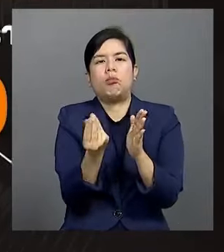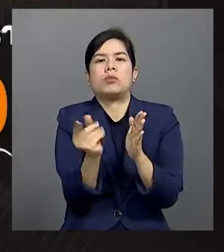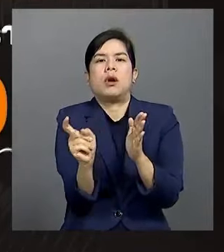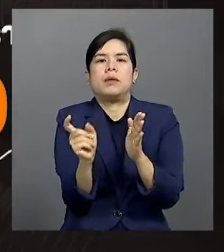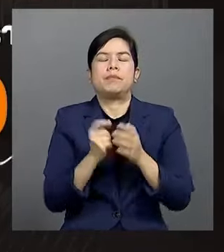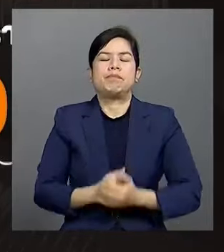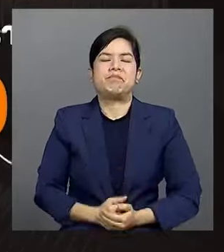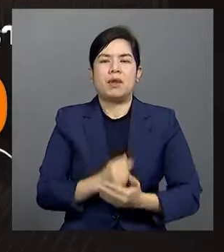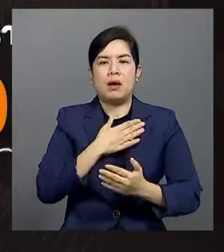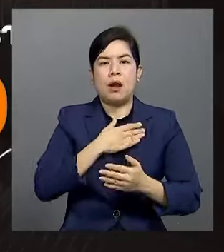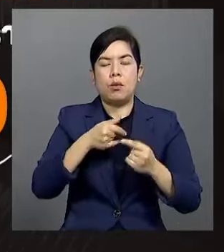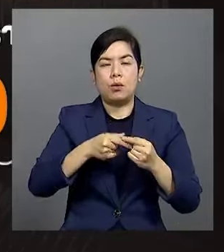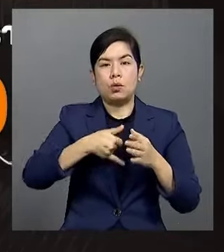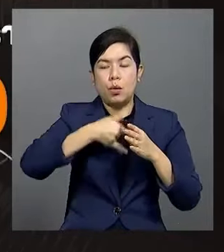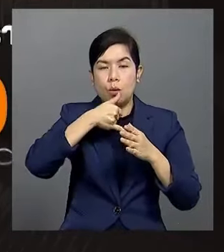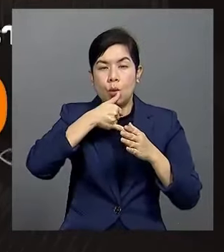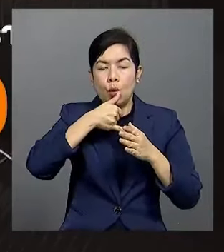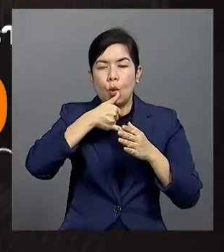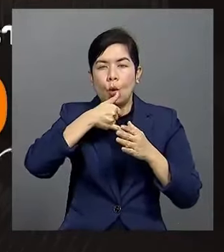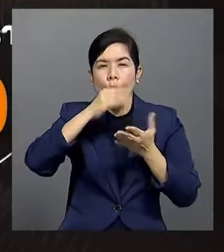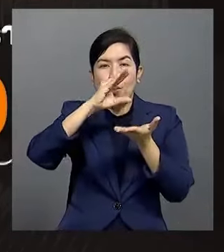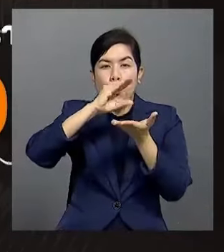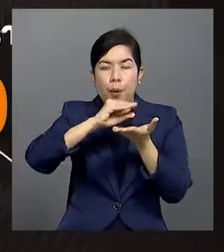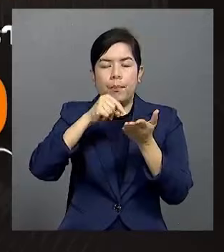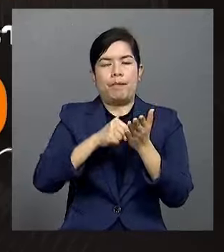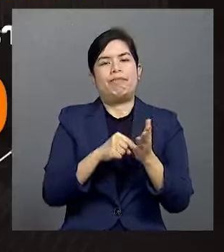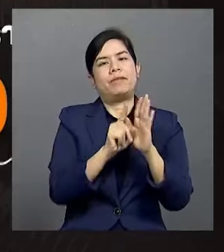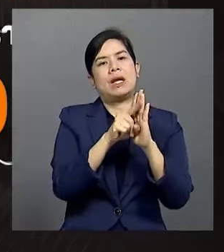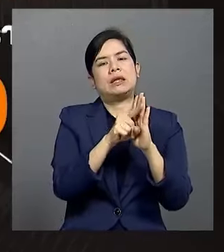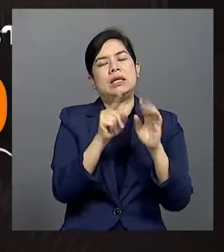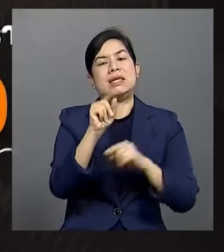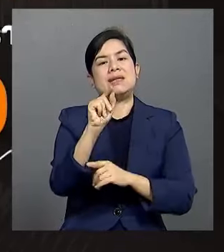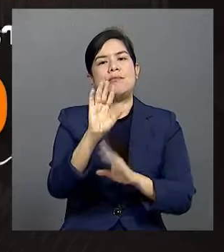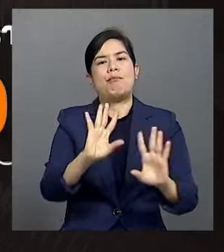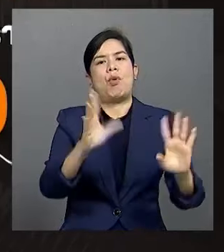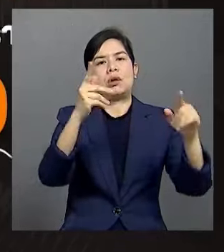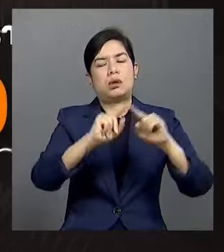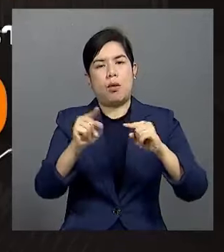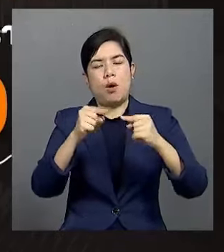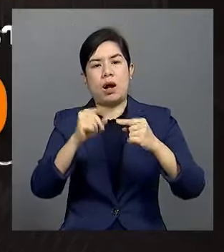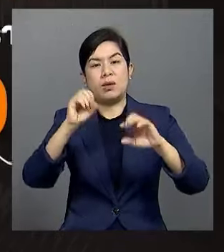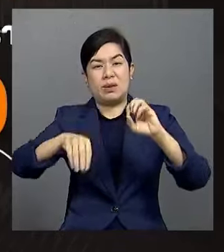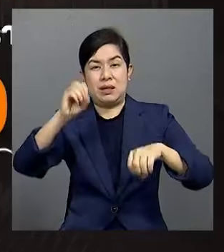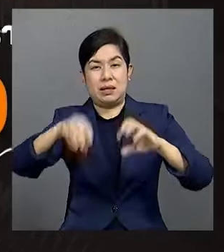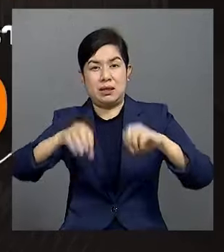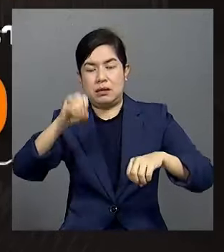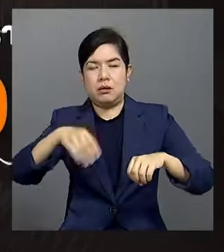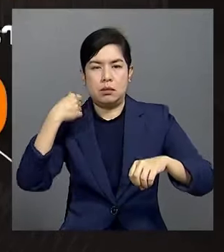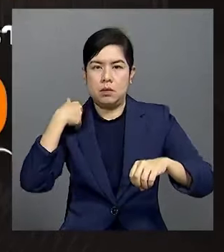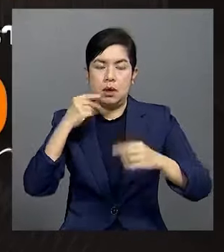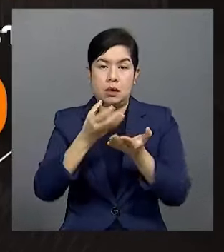ฟหมดภายใน20นาทีแต่ขยะพลาสติกจากกาแฟนั้นจะอยู่กับโลกของเราไปอี